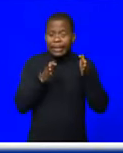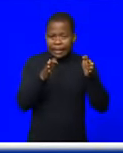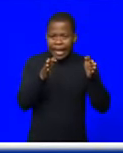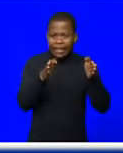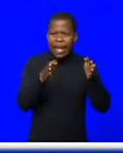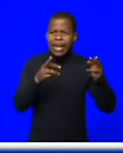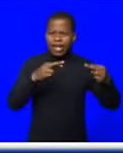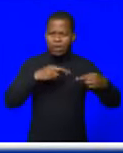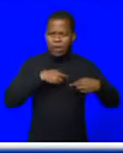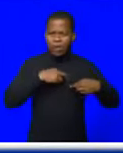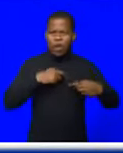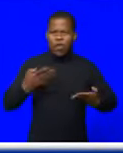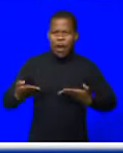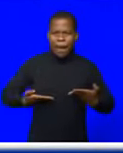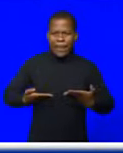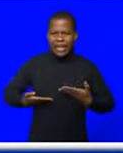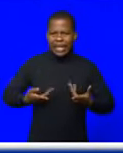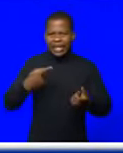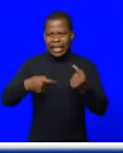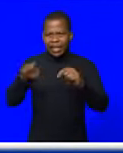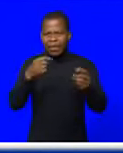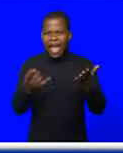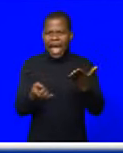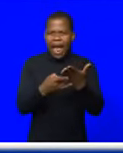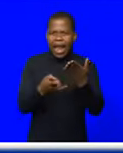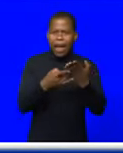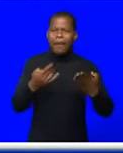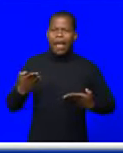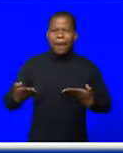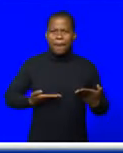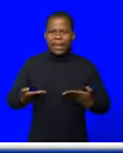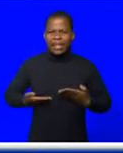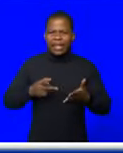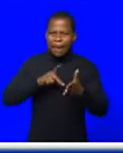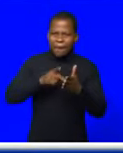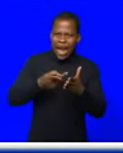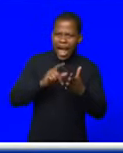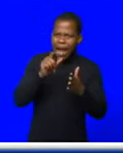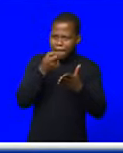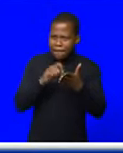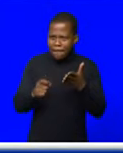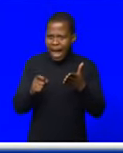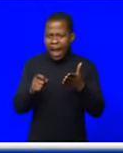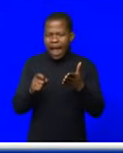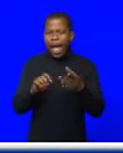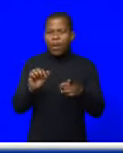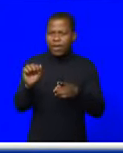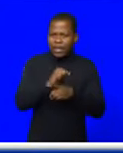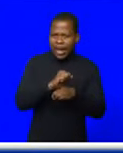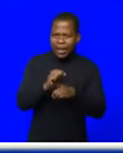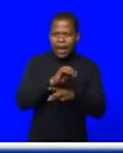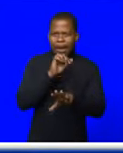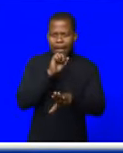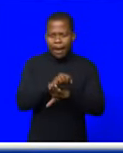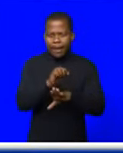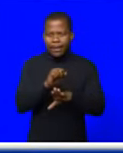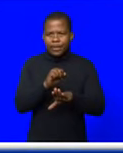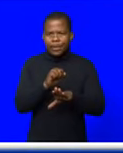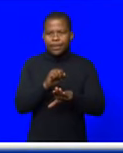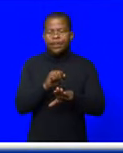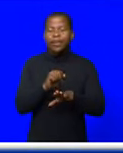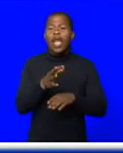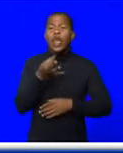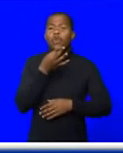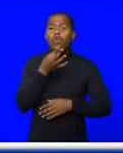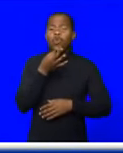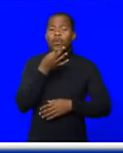to try and bridge academic courses with a practical experience in entrepreneurship. Banele Chisano